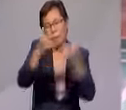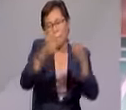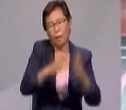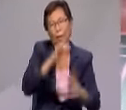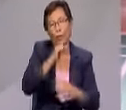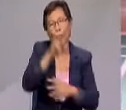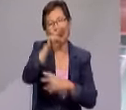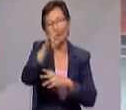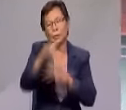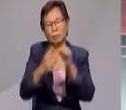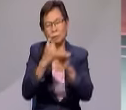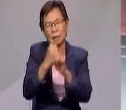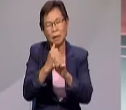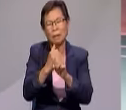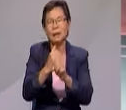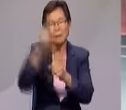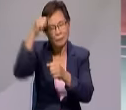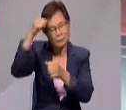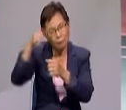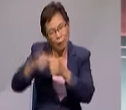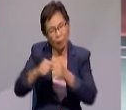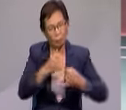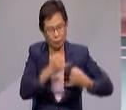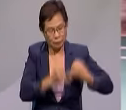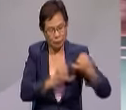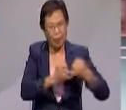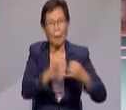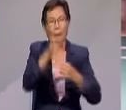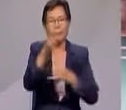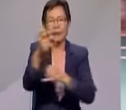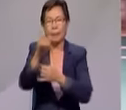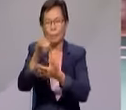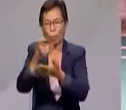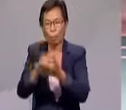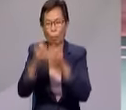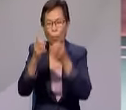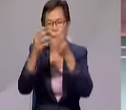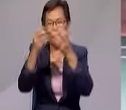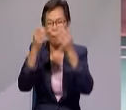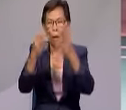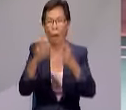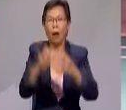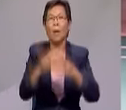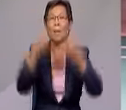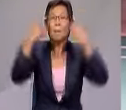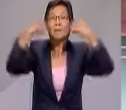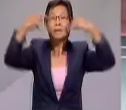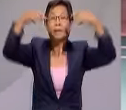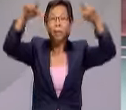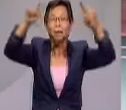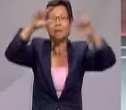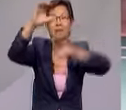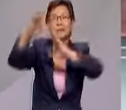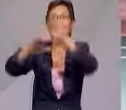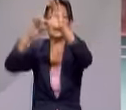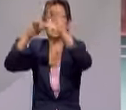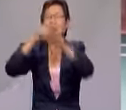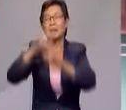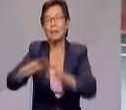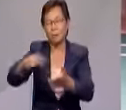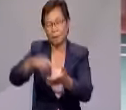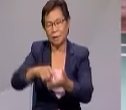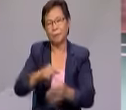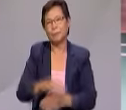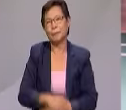tahun itu bagaimanapun tetap mengenang jasa institusi badminton kebangsaan yang banyak melisasikan cita-citanya selama ini.